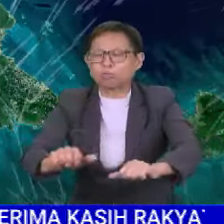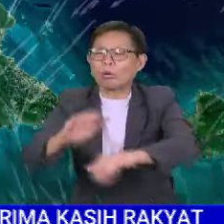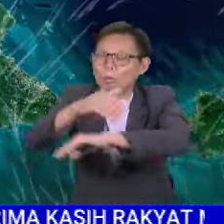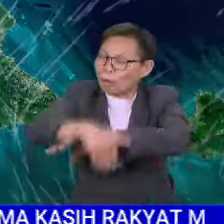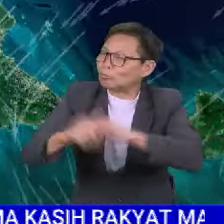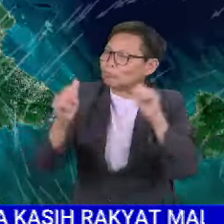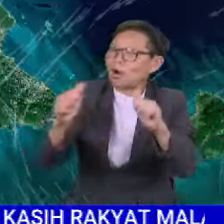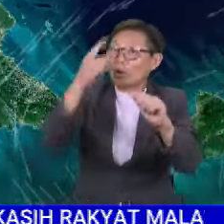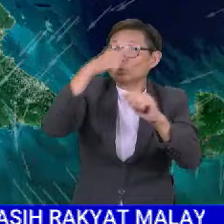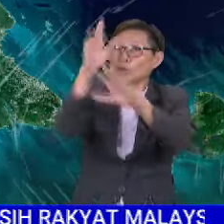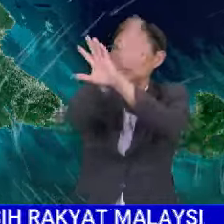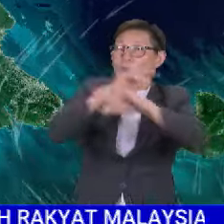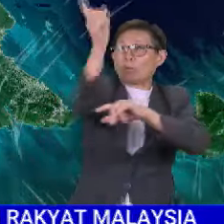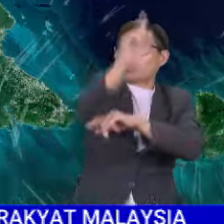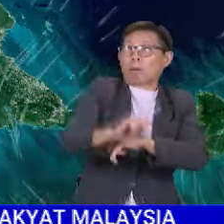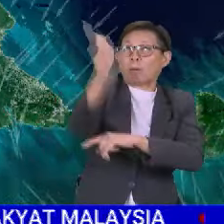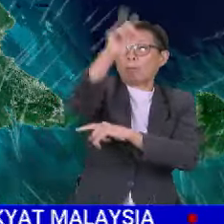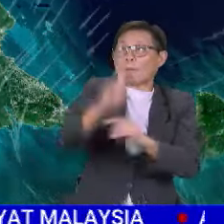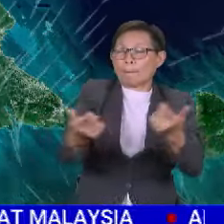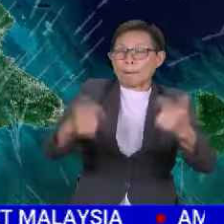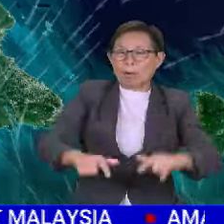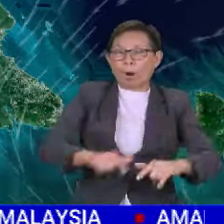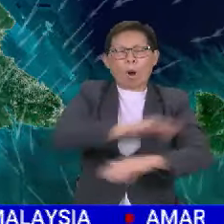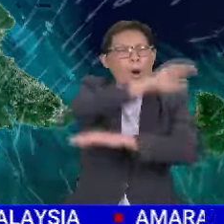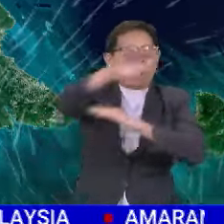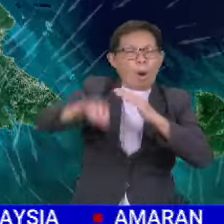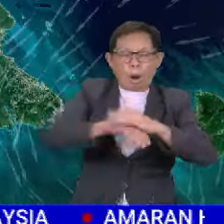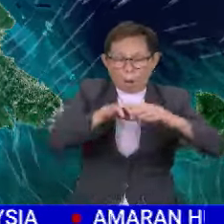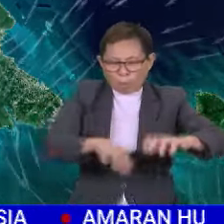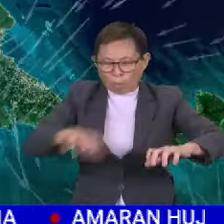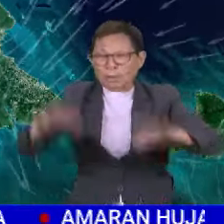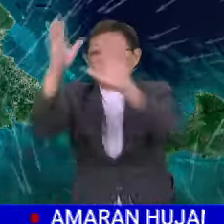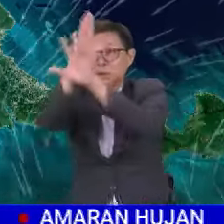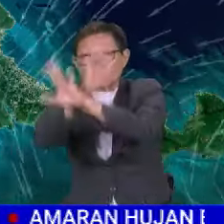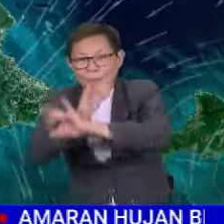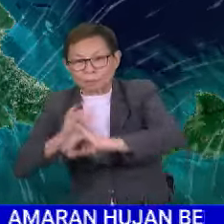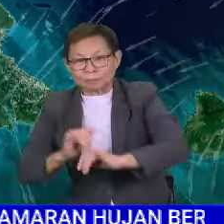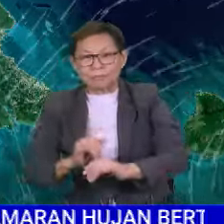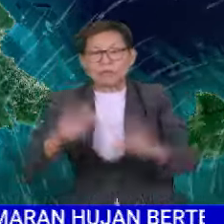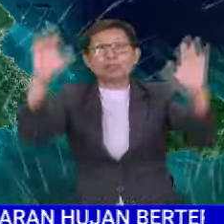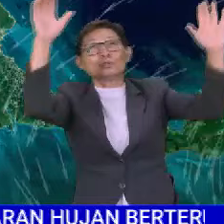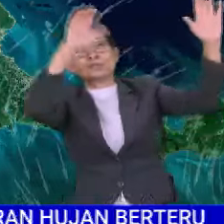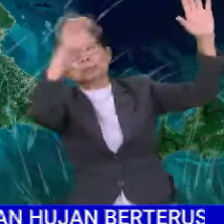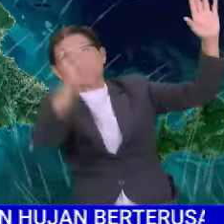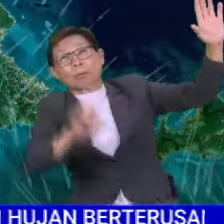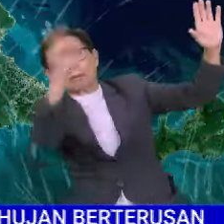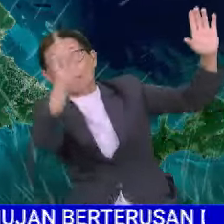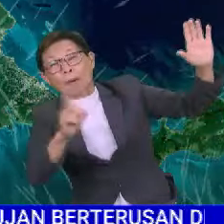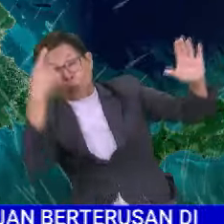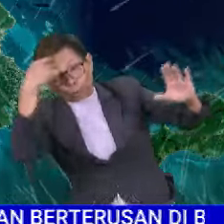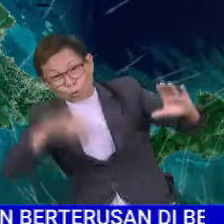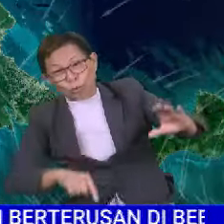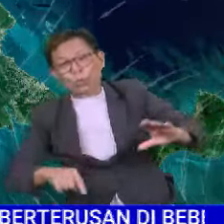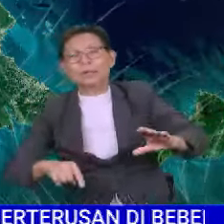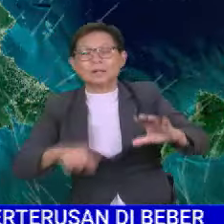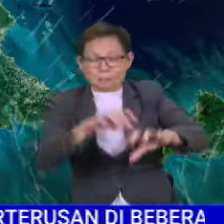begitu, untuk negeri Sarawak pula, ribut petir dilihat berlaku di hampir ke semua bahagian untuk negeri berkenaan. Keadaan cuaca ribut petir untuk bahagian-bahagian